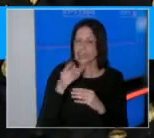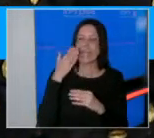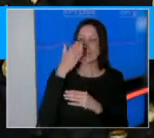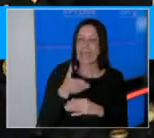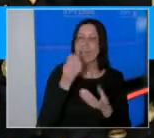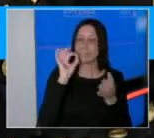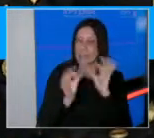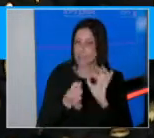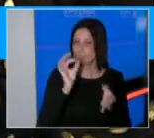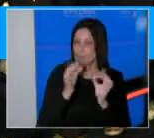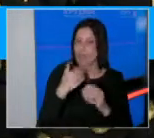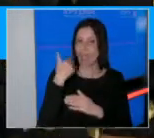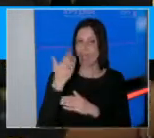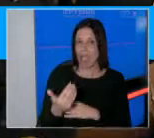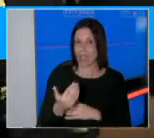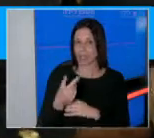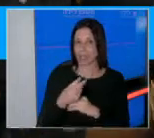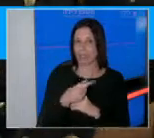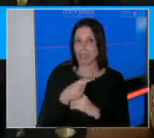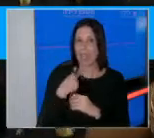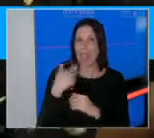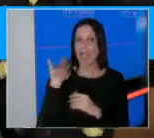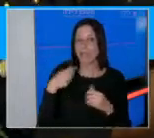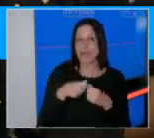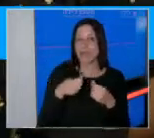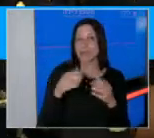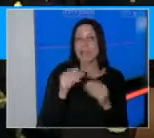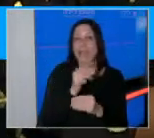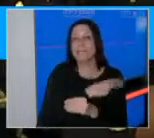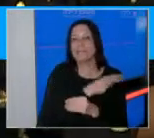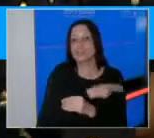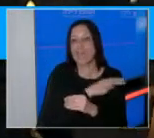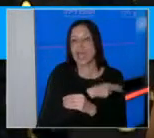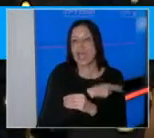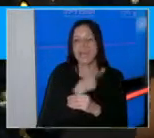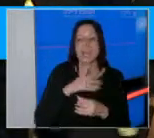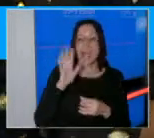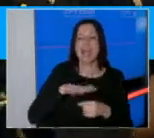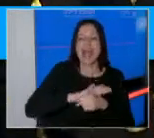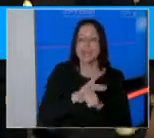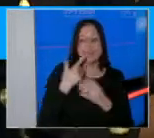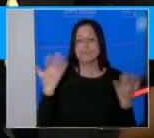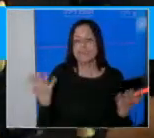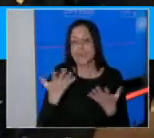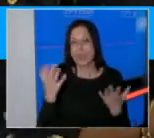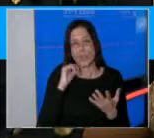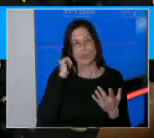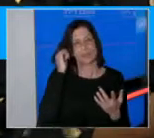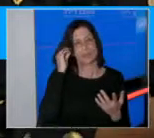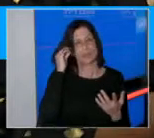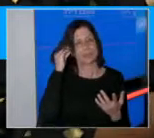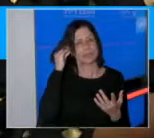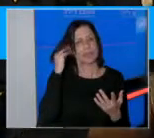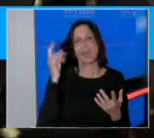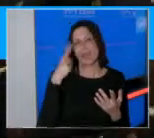לבית משפט אחרי שאנחנו באמת, היינו בקשר עם המשטרה, אבל גם לחצנו, מה קורה, מה... זאת אומרת, הם